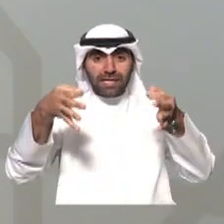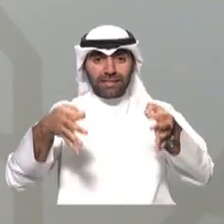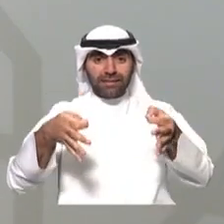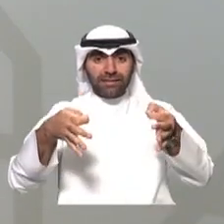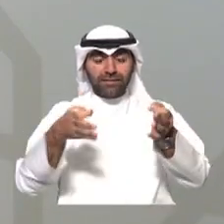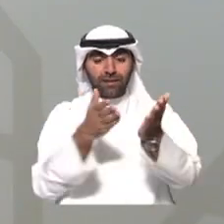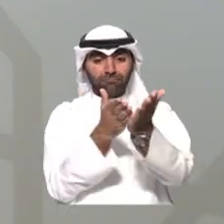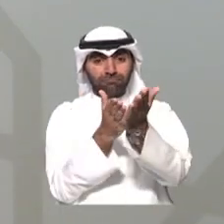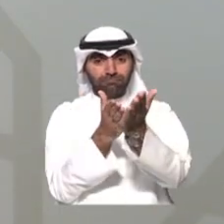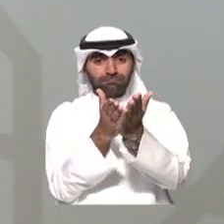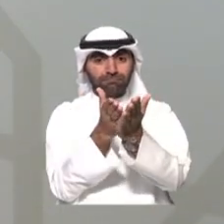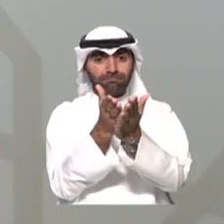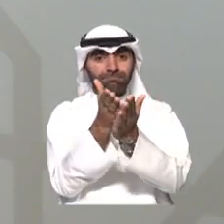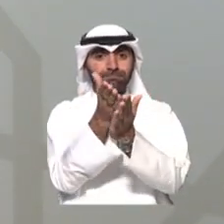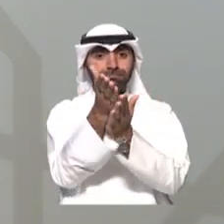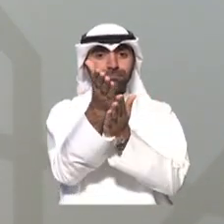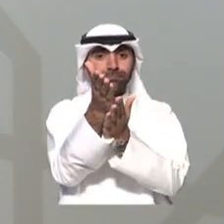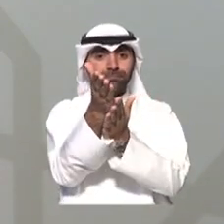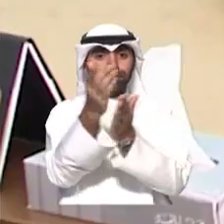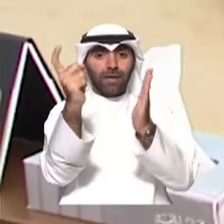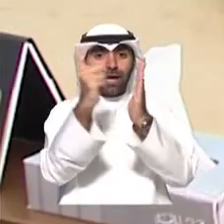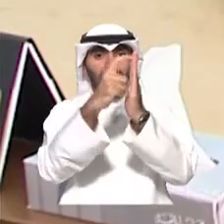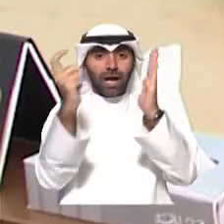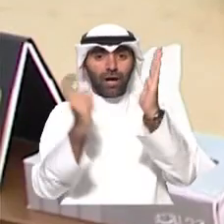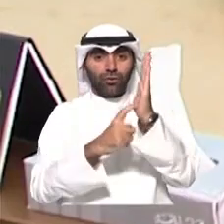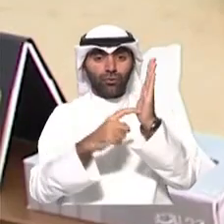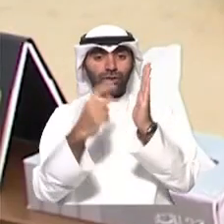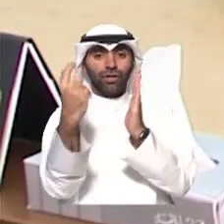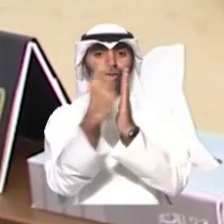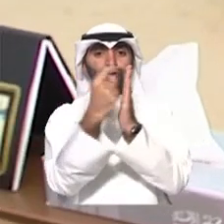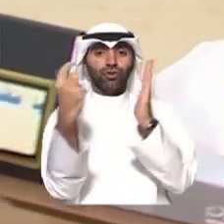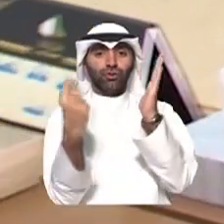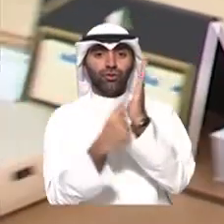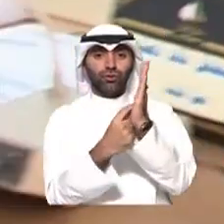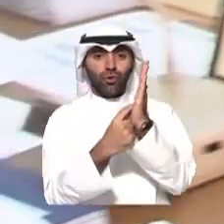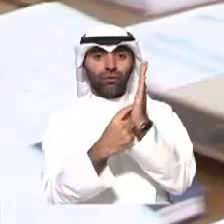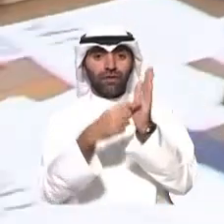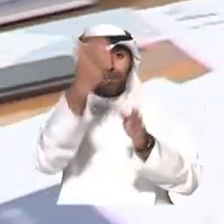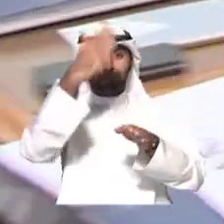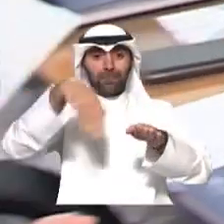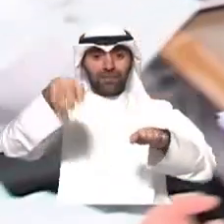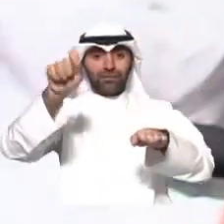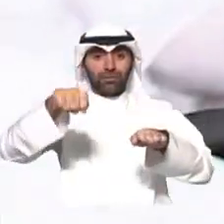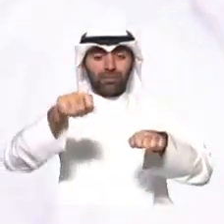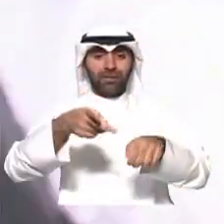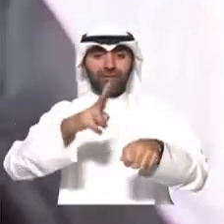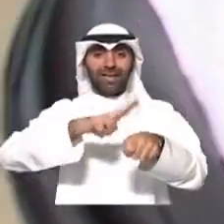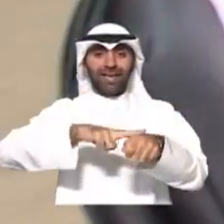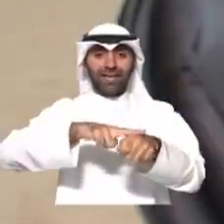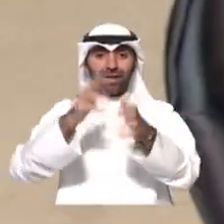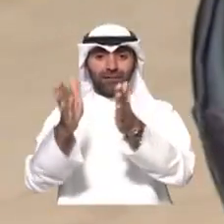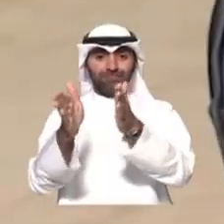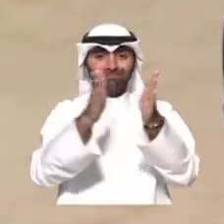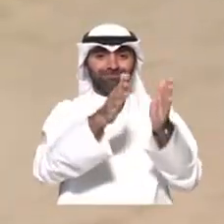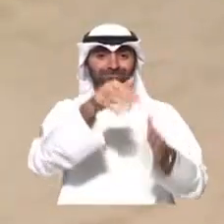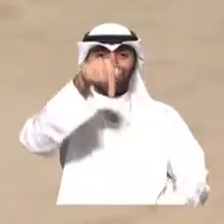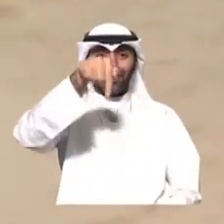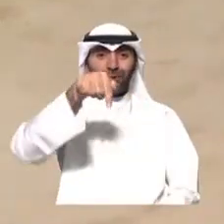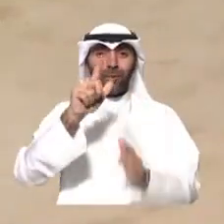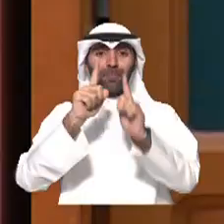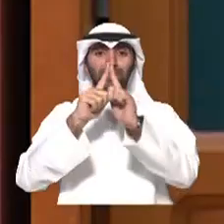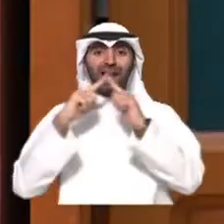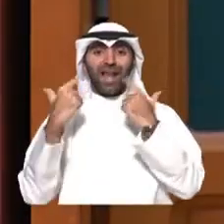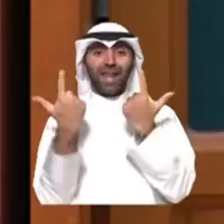حدث في الجلسة الماضية مستقبلا. وعلى صعيد آخر، ناقشت لجنة حماية الأموال العامة الرسائل